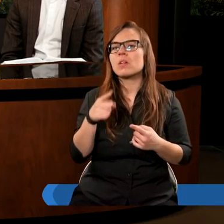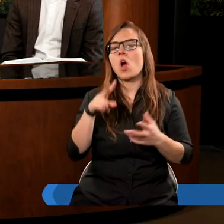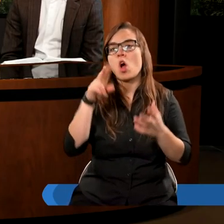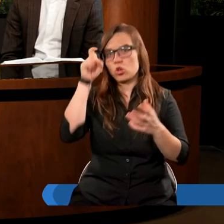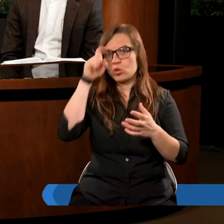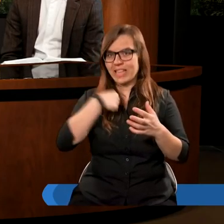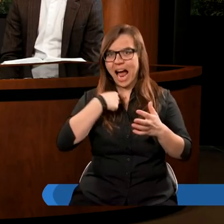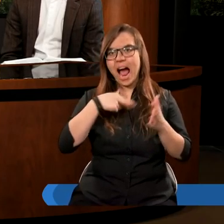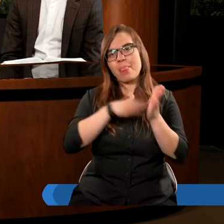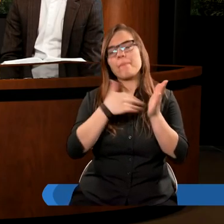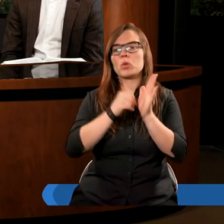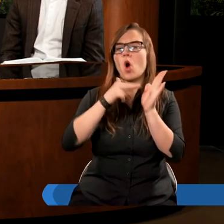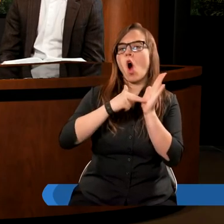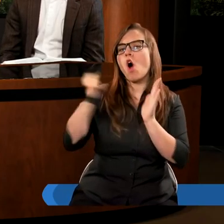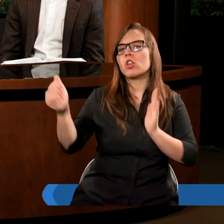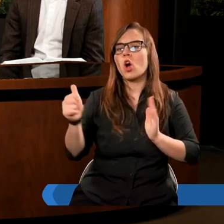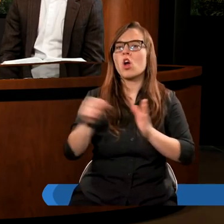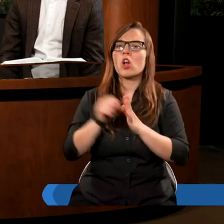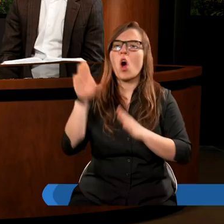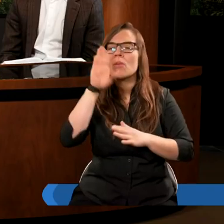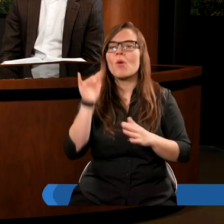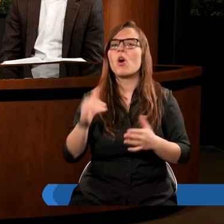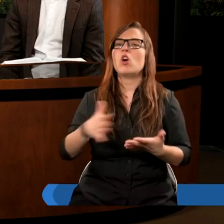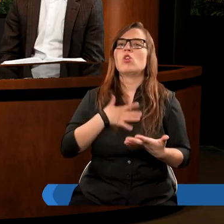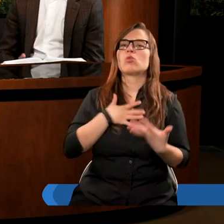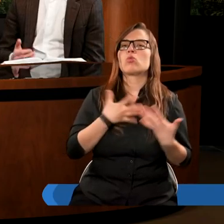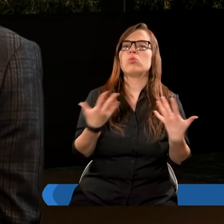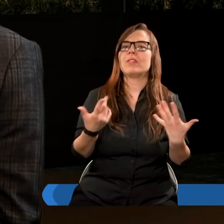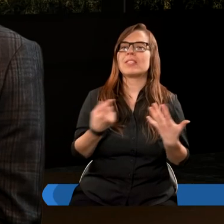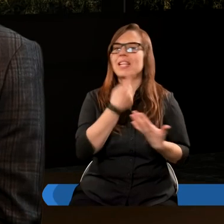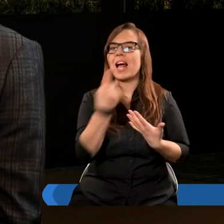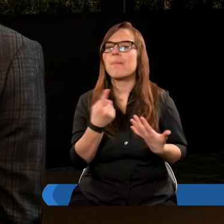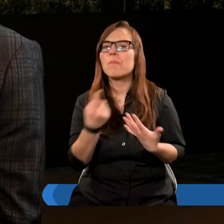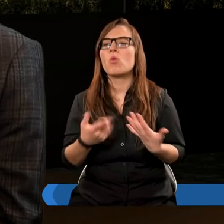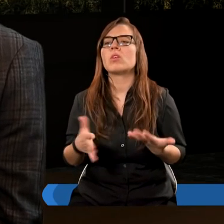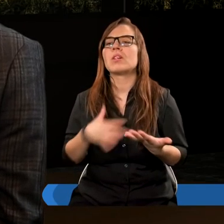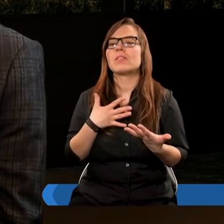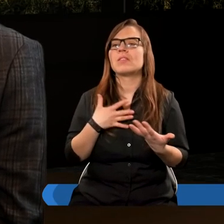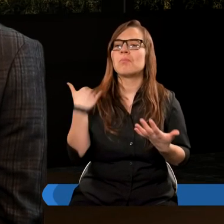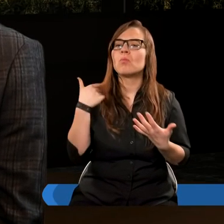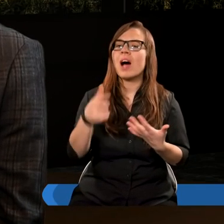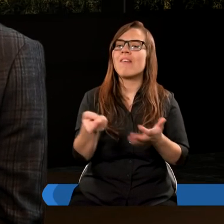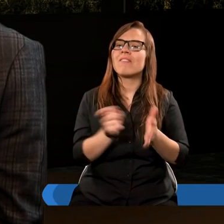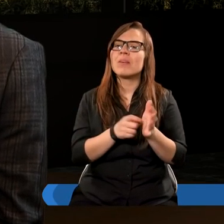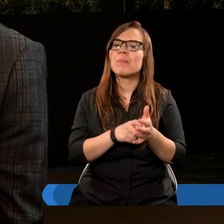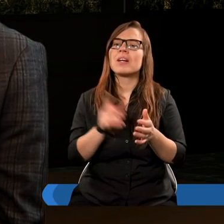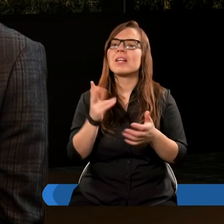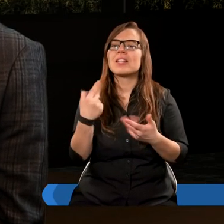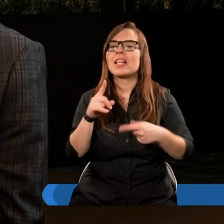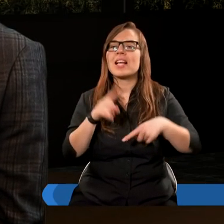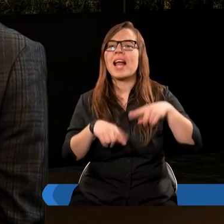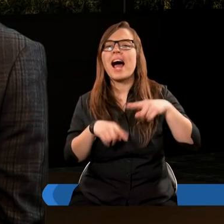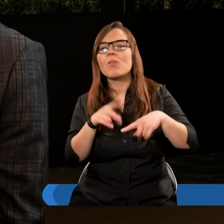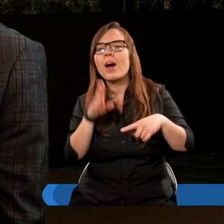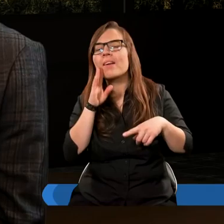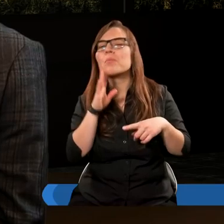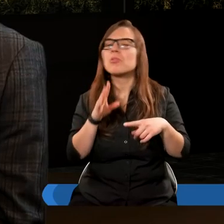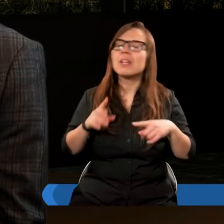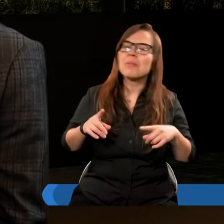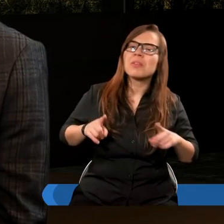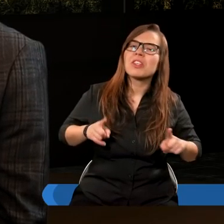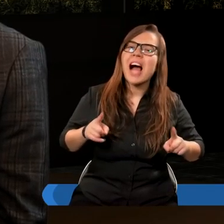odszedł od Boga, no nie zniszczył go, prawda? Tylko była wymagana ta nienaturalna interwencja, bo